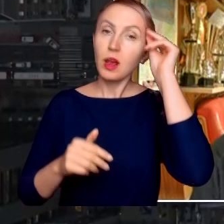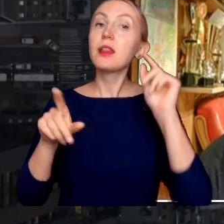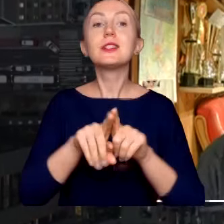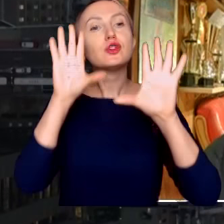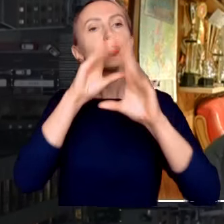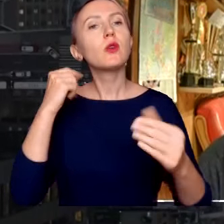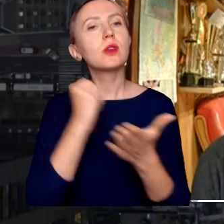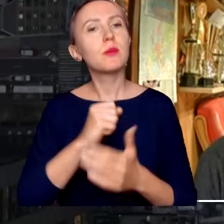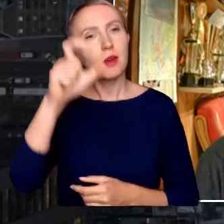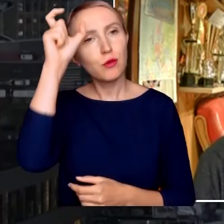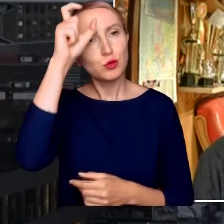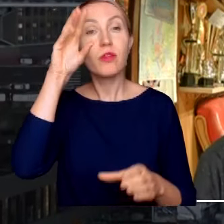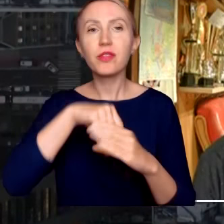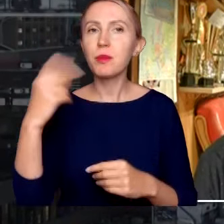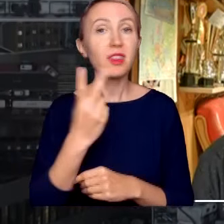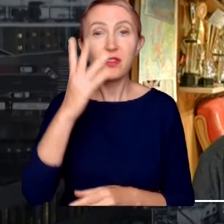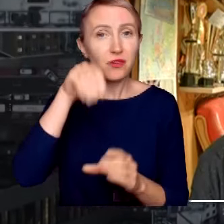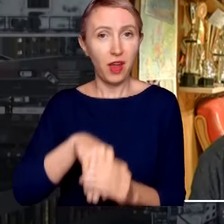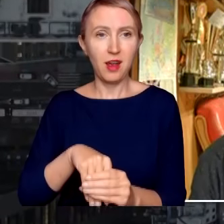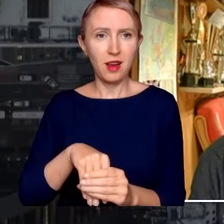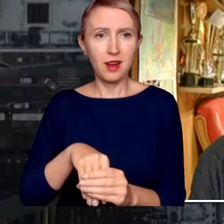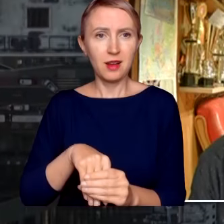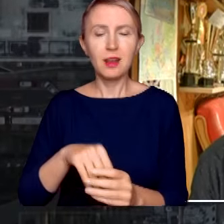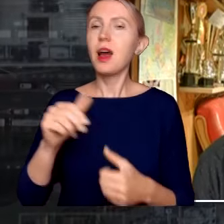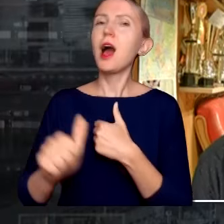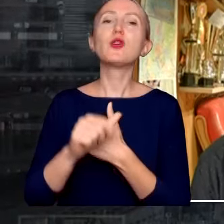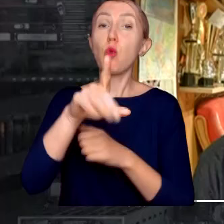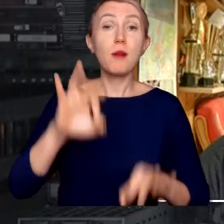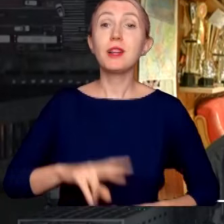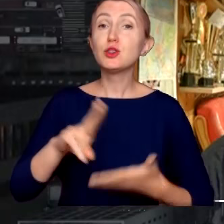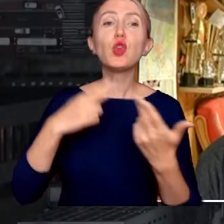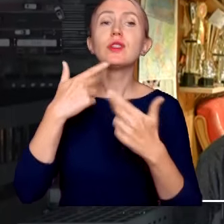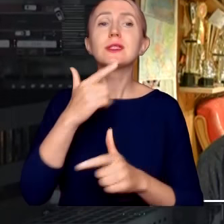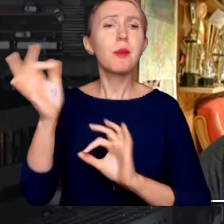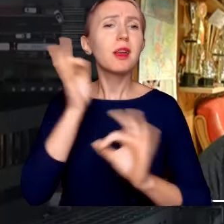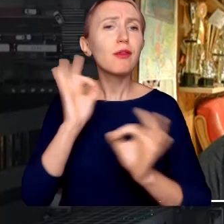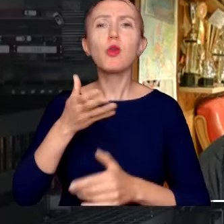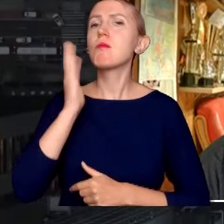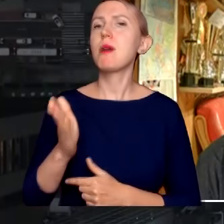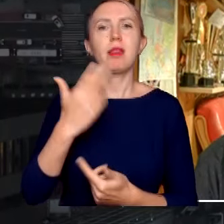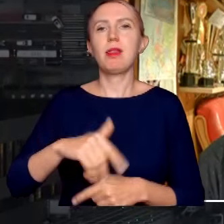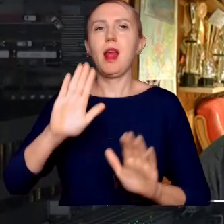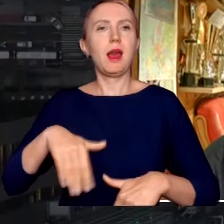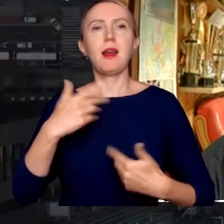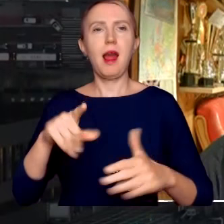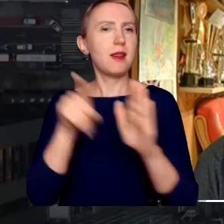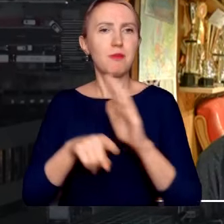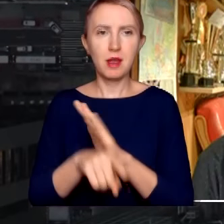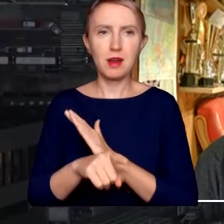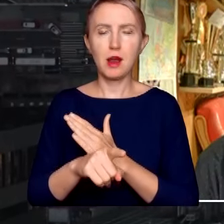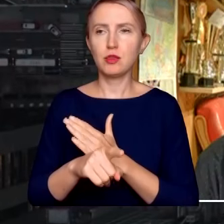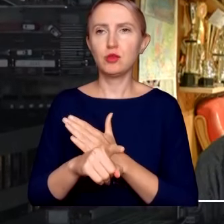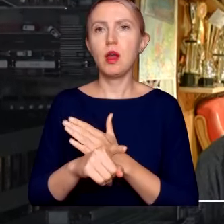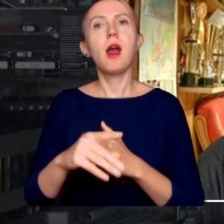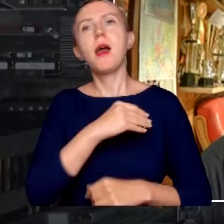prawa człowieka. Nic w tym dokumencie, który pan czyta, nie mówi o tym, że będą tutaj nielegalni emigranci zapładniać